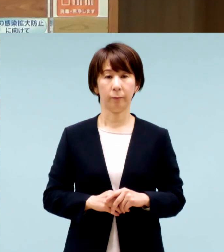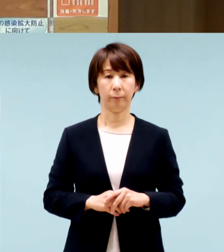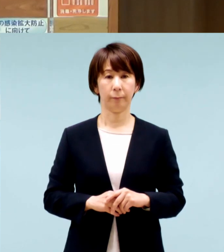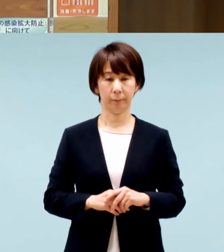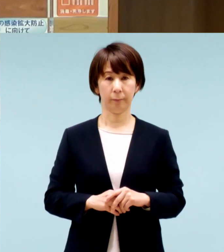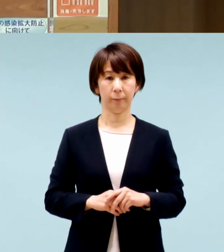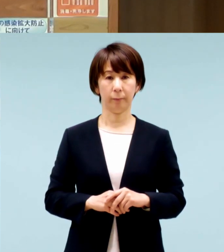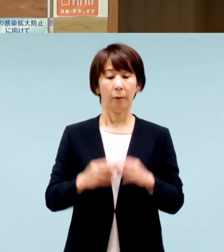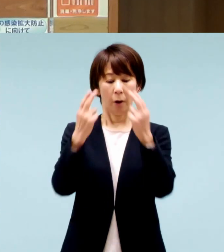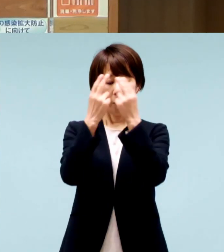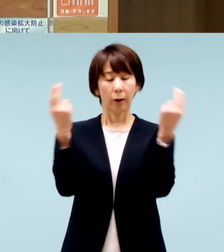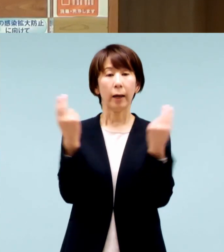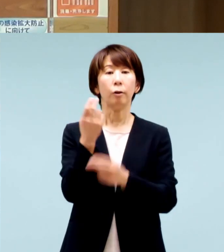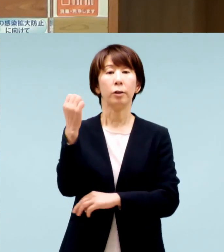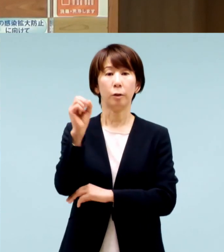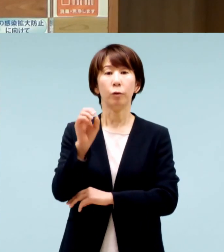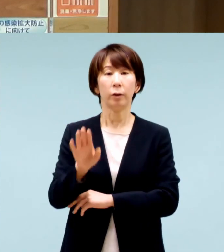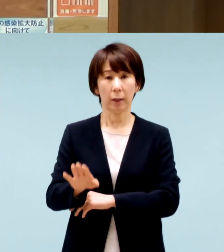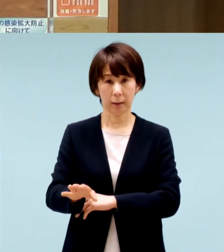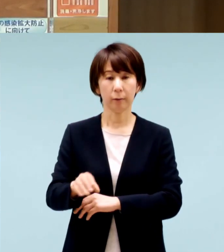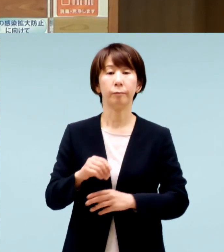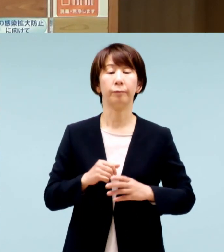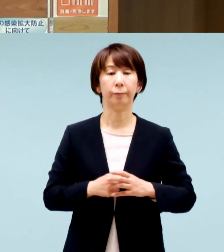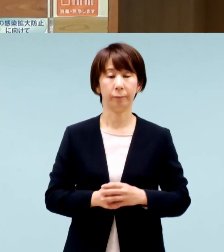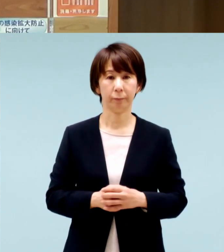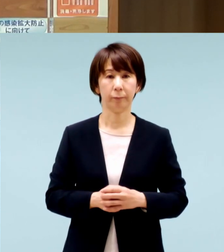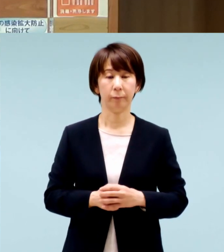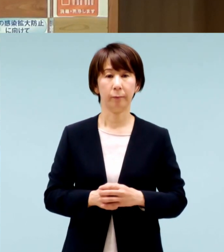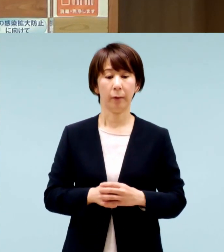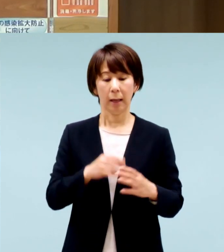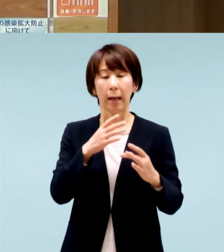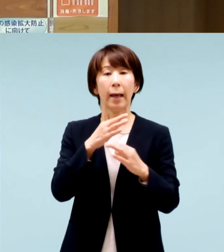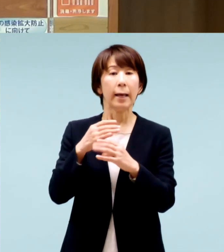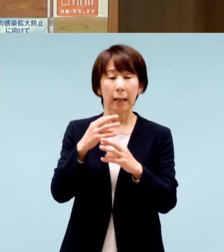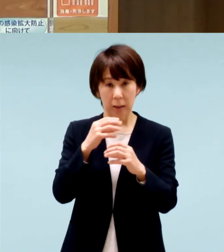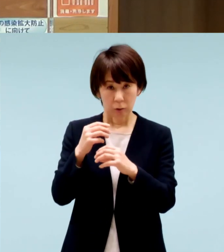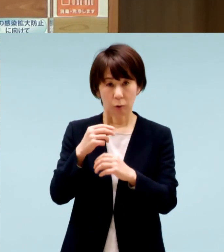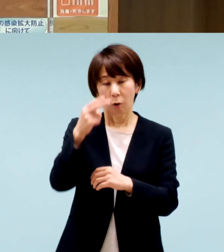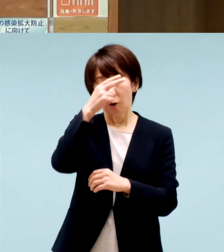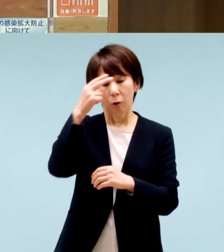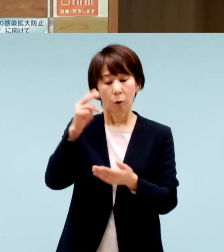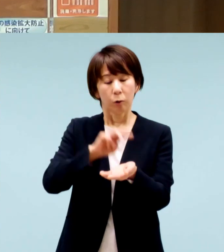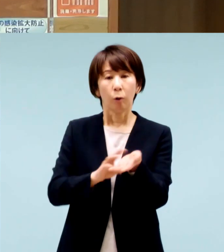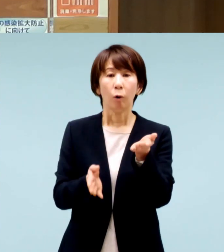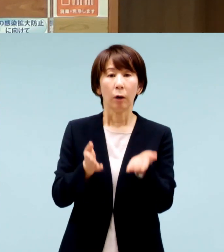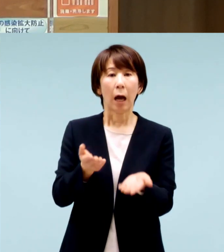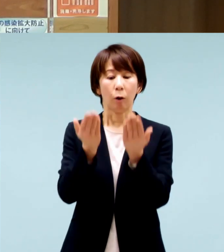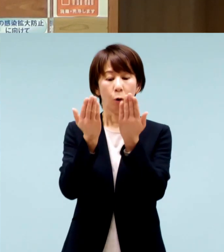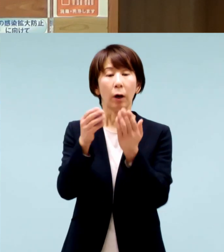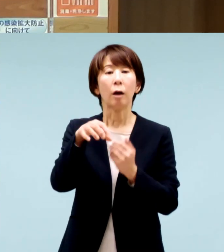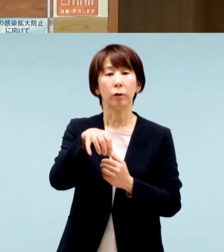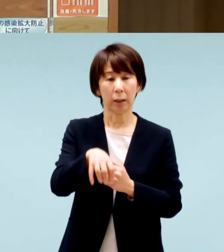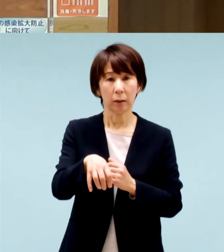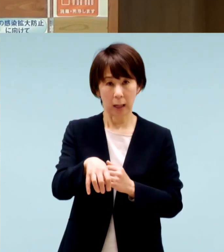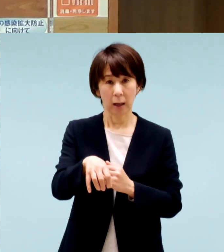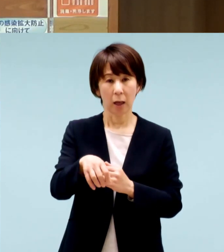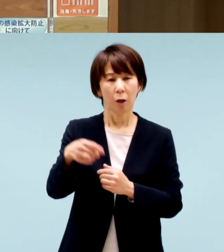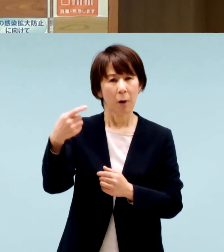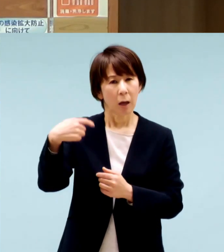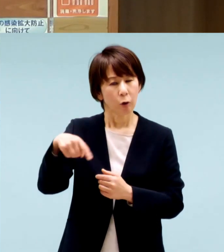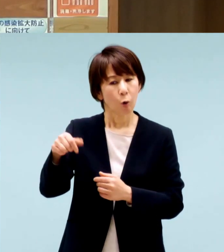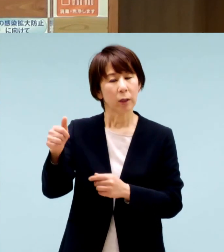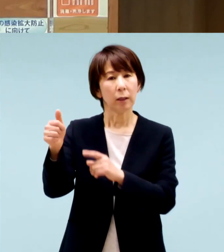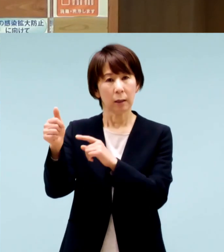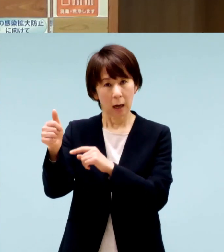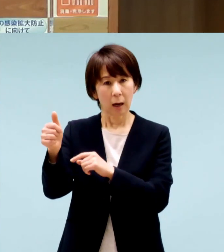北海道新聞の岩崎です。よろしくお願いします。江差高等看護学院 の、 教員の方から、生徒学